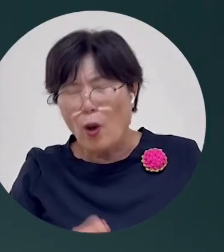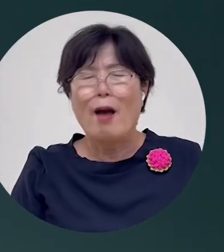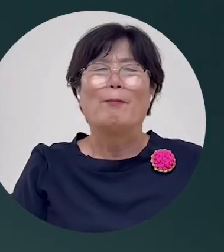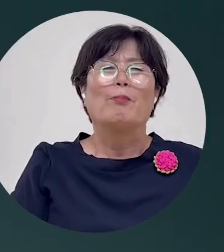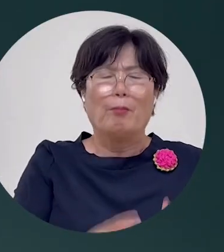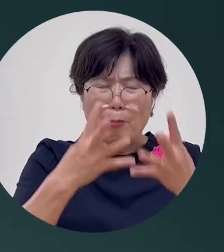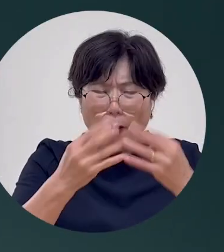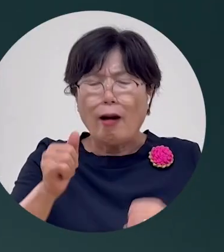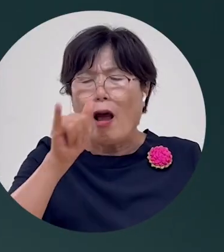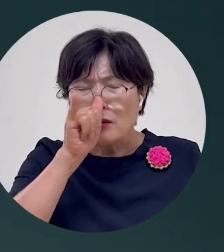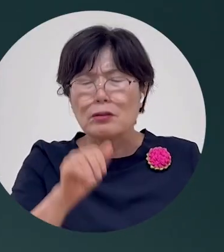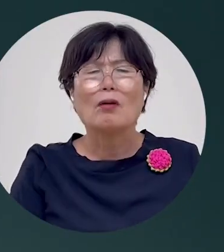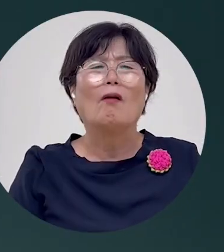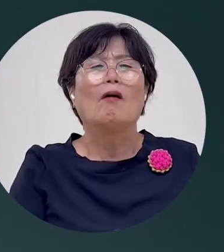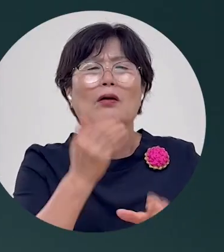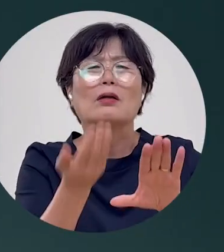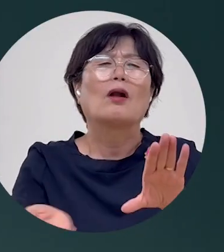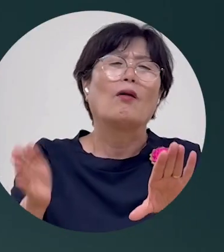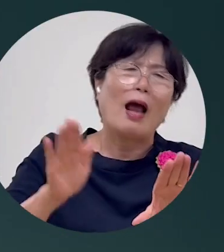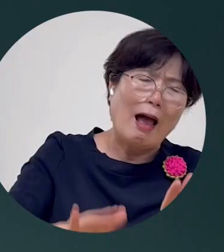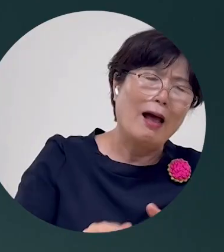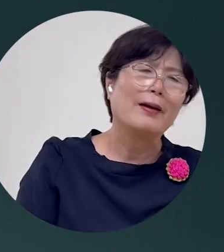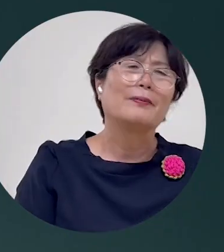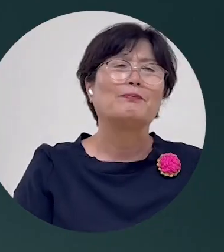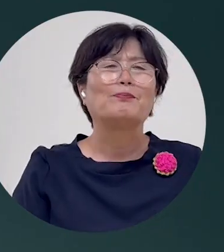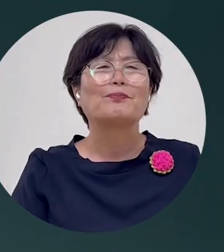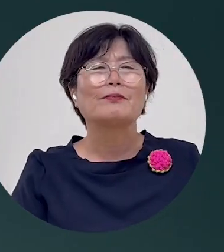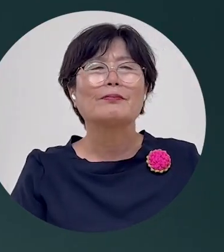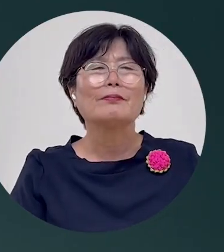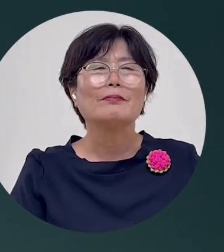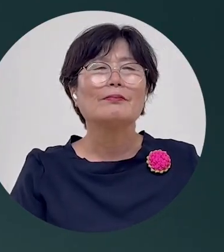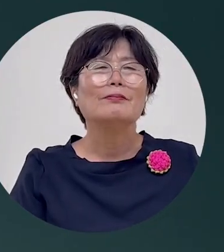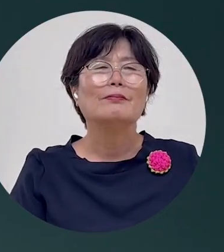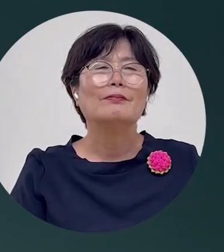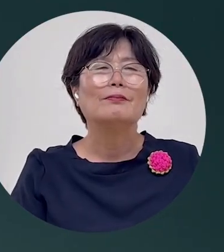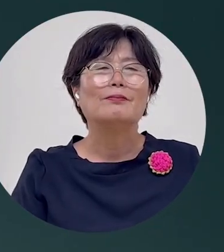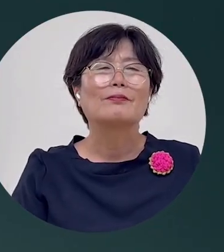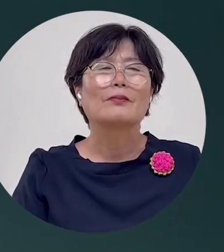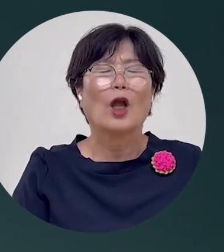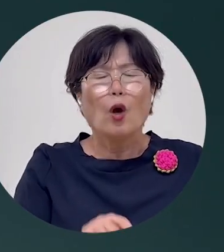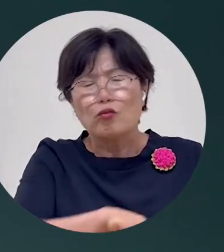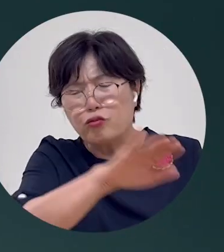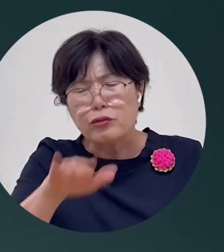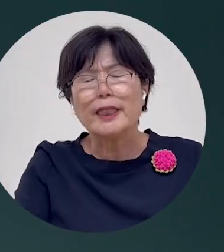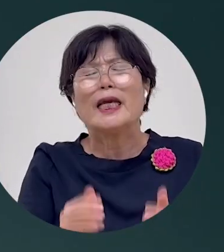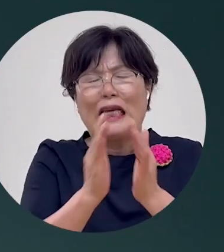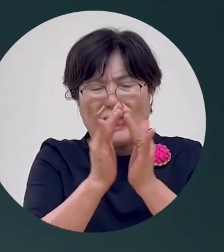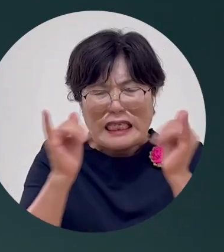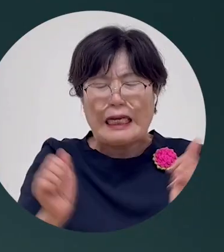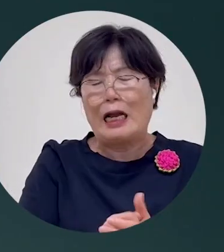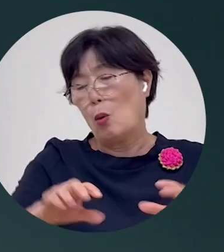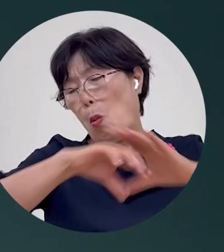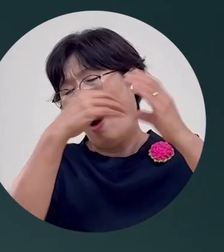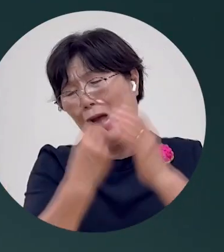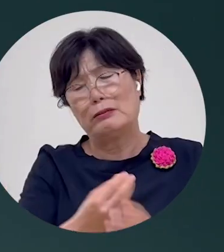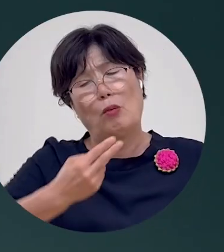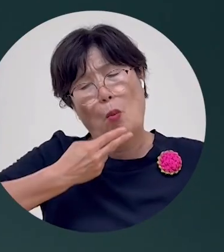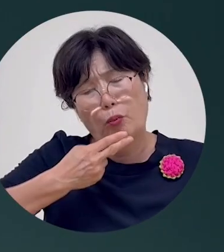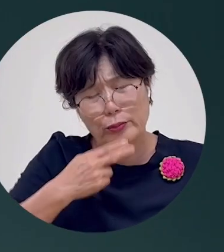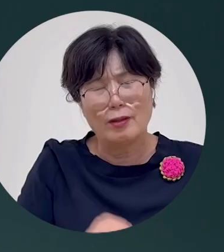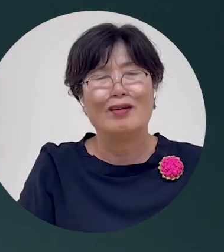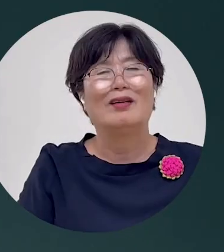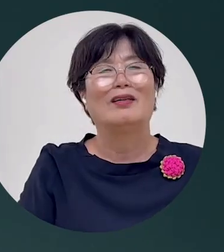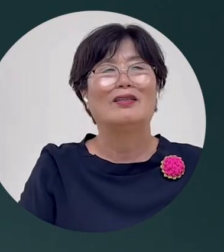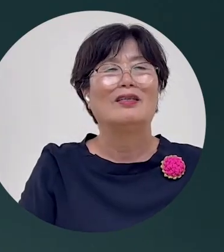투성이지만 여러분 우리 인간이 완전하면 인간이